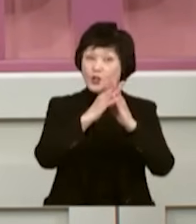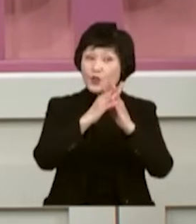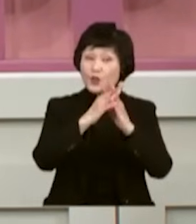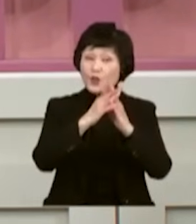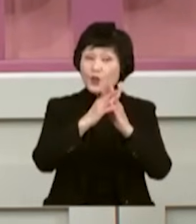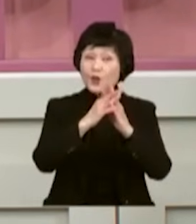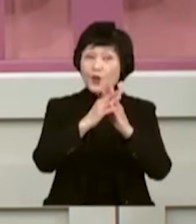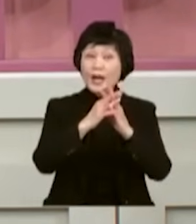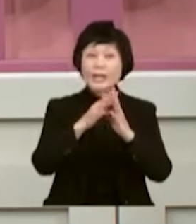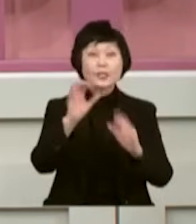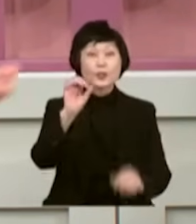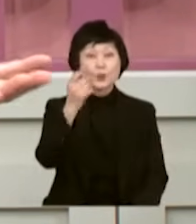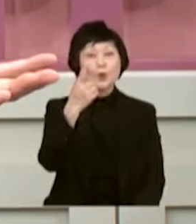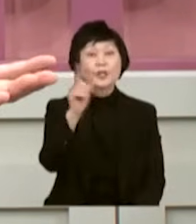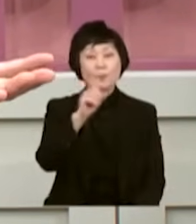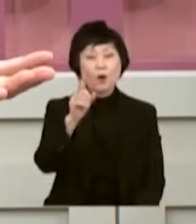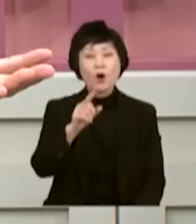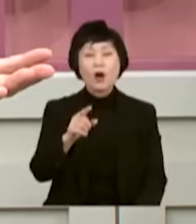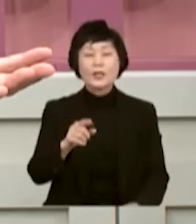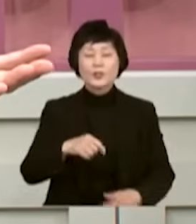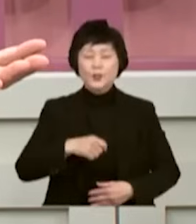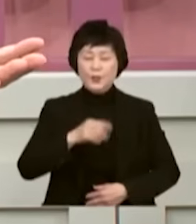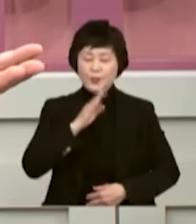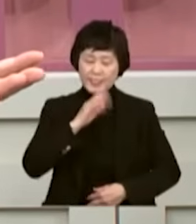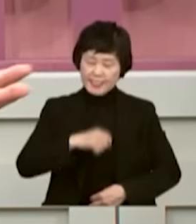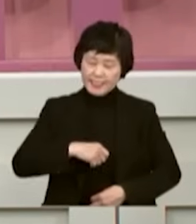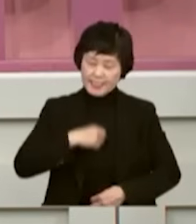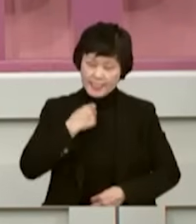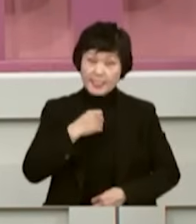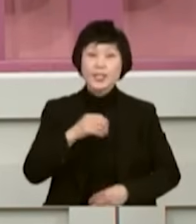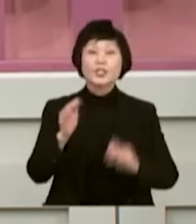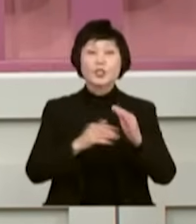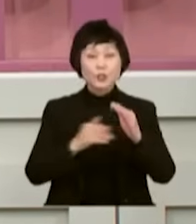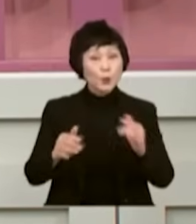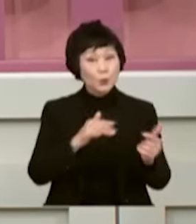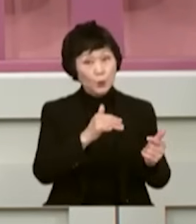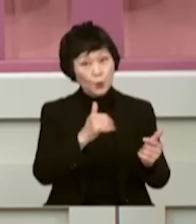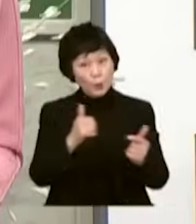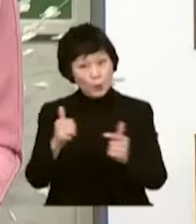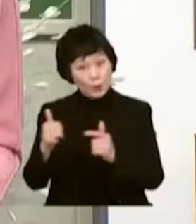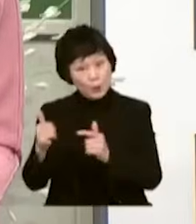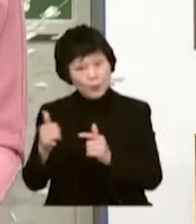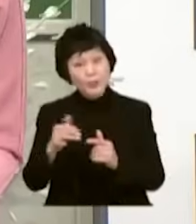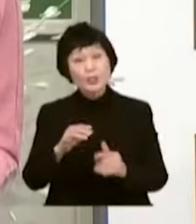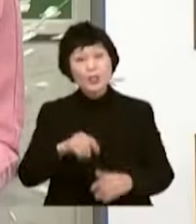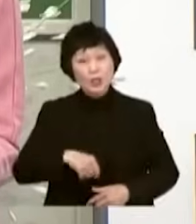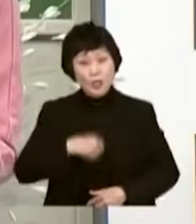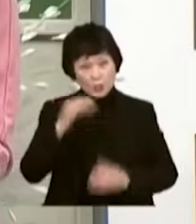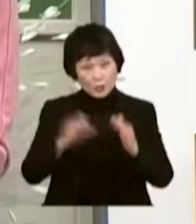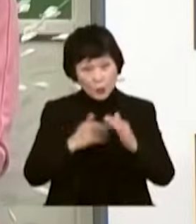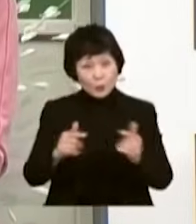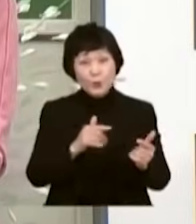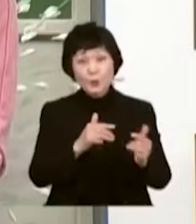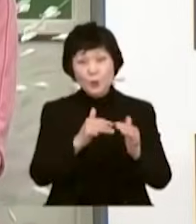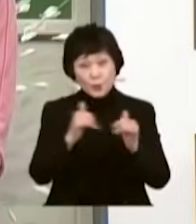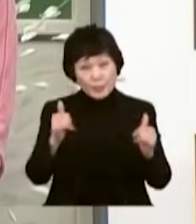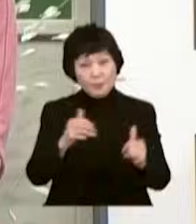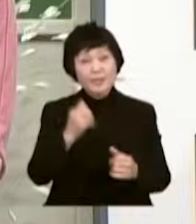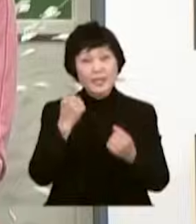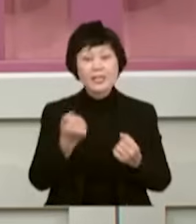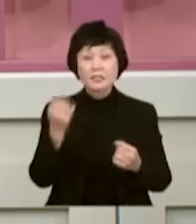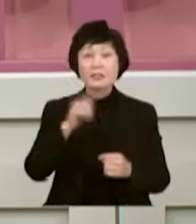돈으로 130억을 헌금하겠다 하더라고요. 130억 큰 돈이잖아요, 그죠? 성전 건축비로. 이야.